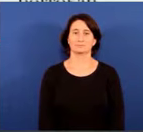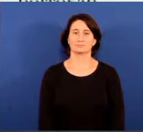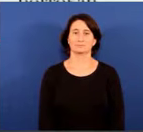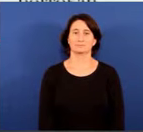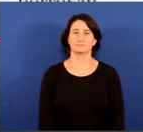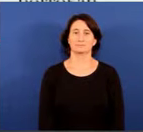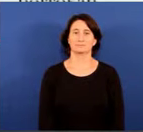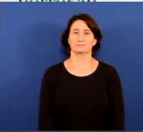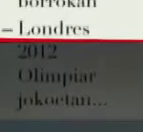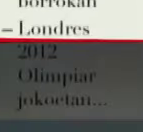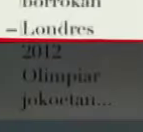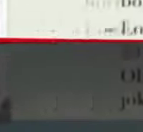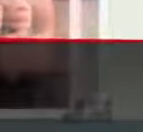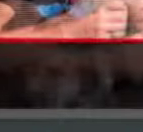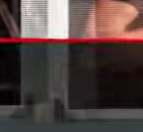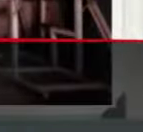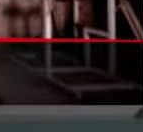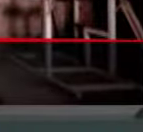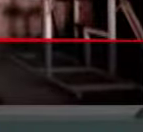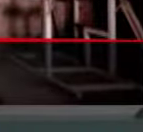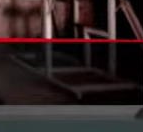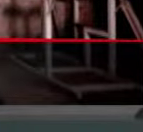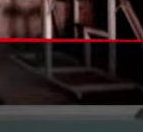hartzea, erantzunkidetasuna arloetan, esan